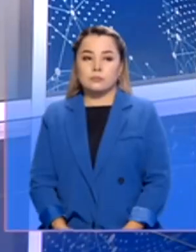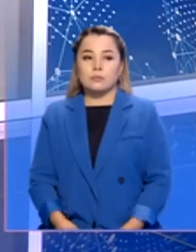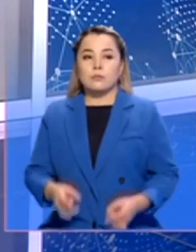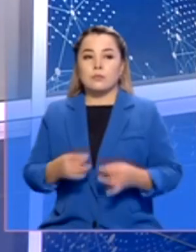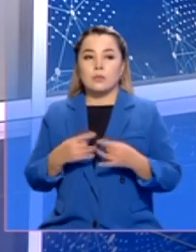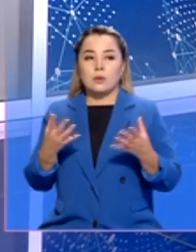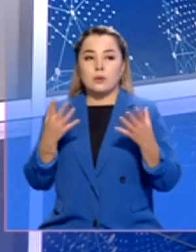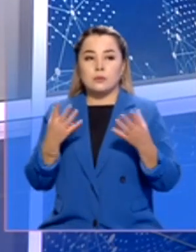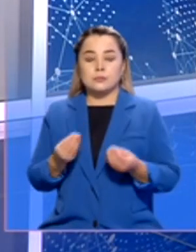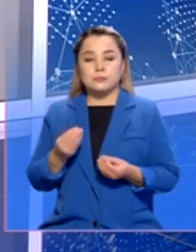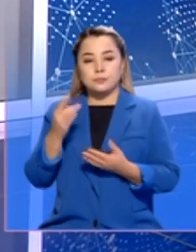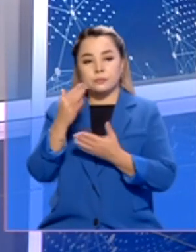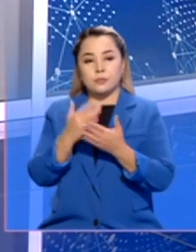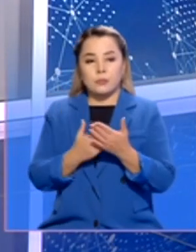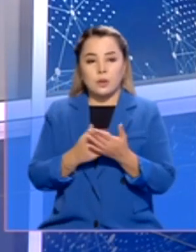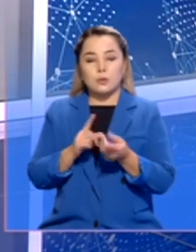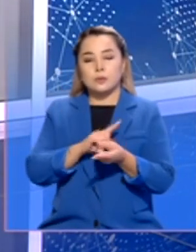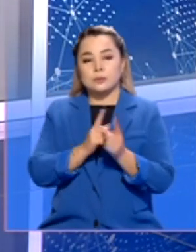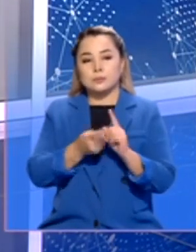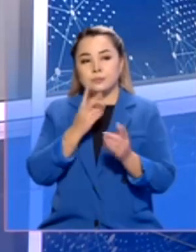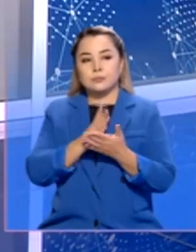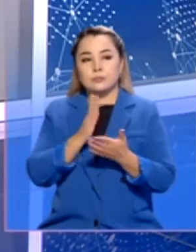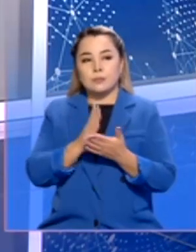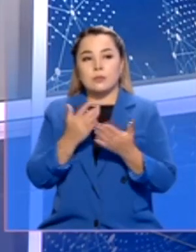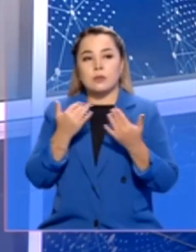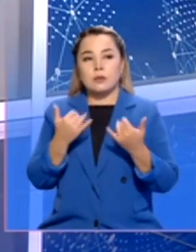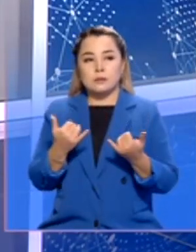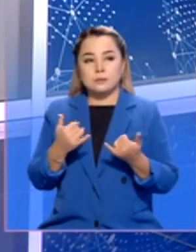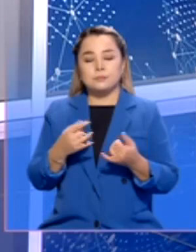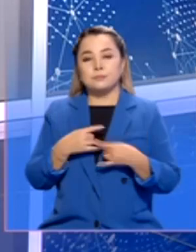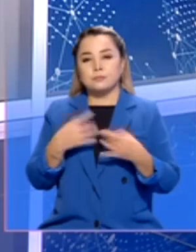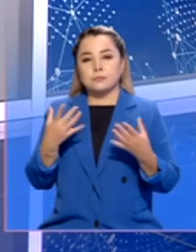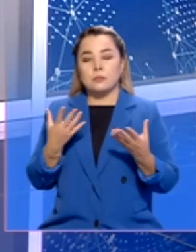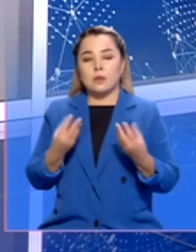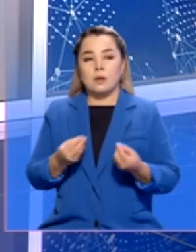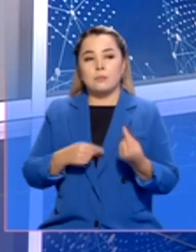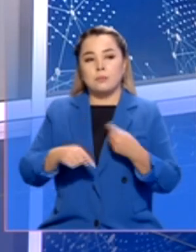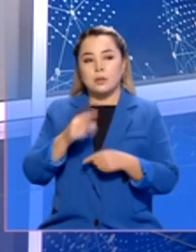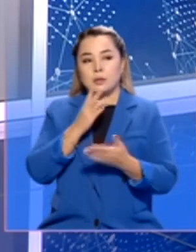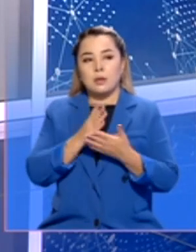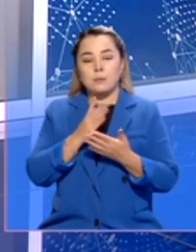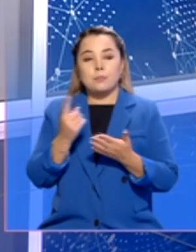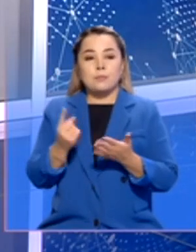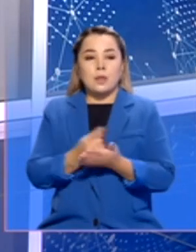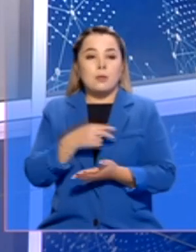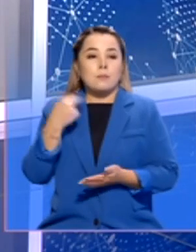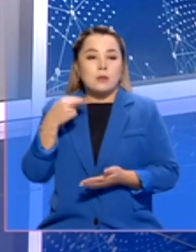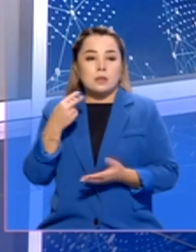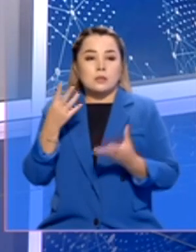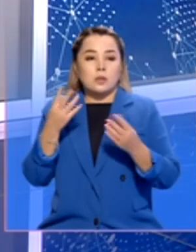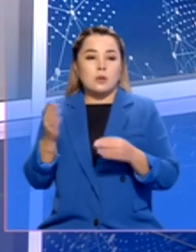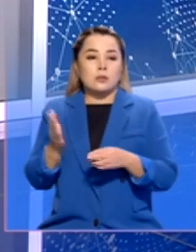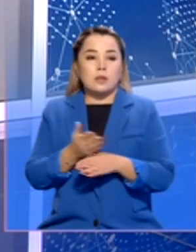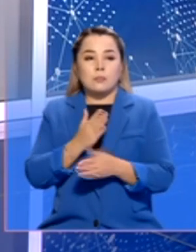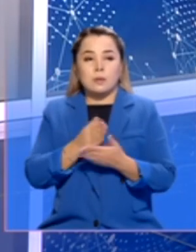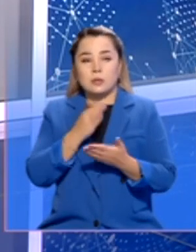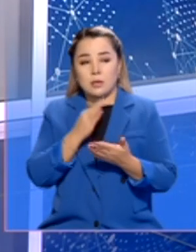Мерекелер күнізбесінде өзгеріс. Республика күнін мемлекеттік мейрам ретінде қайтарып, тұңғыш президент күнін алып